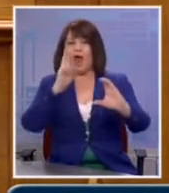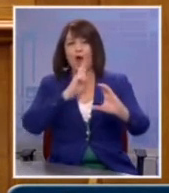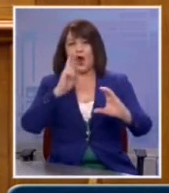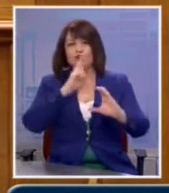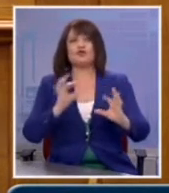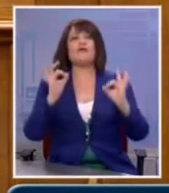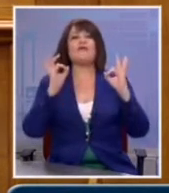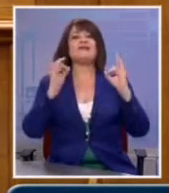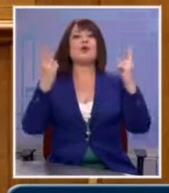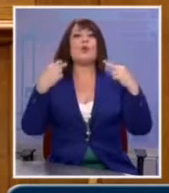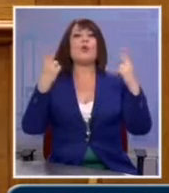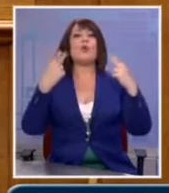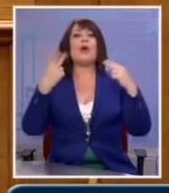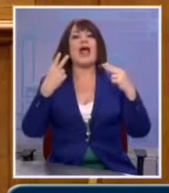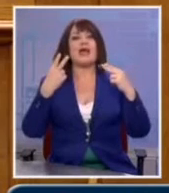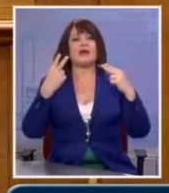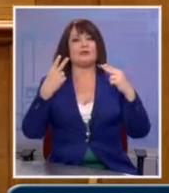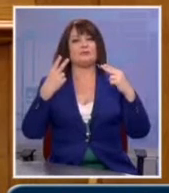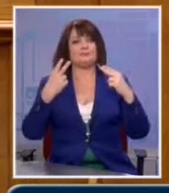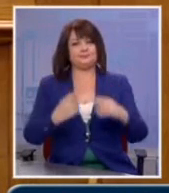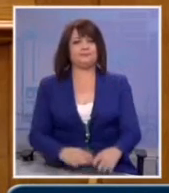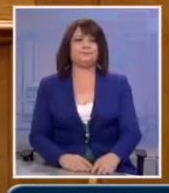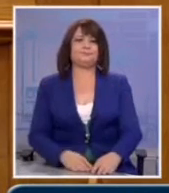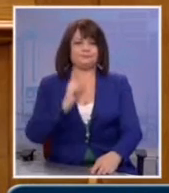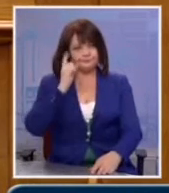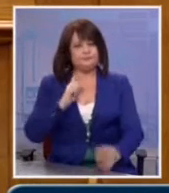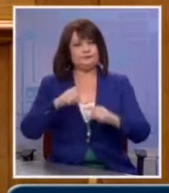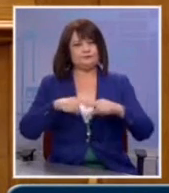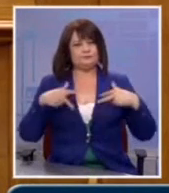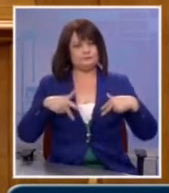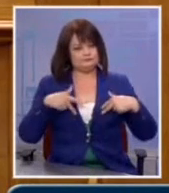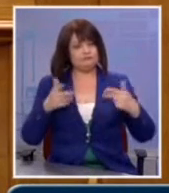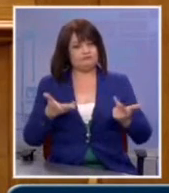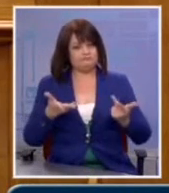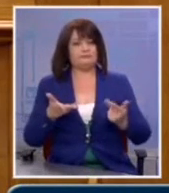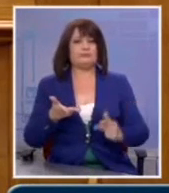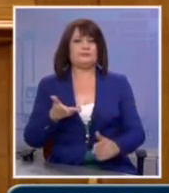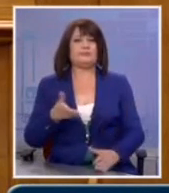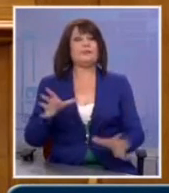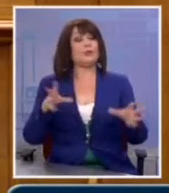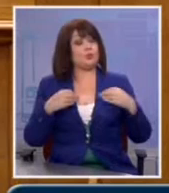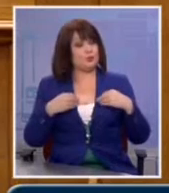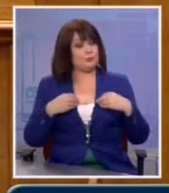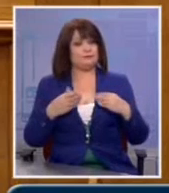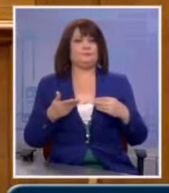φυσικό αέριο. Όπως ξέρετε, η ελληνική κυβέρνηση αποδέχθηκε